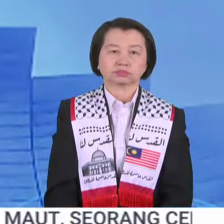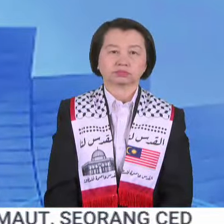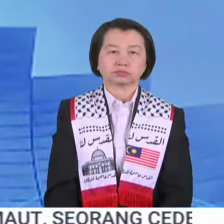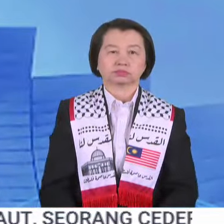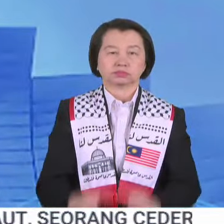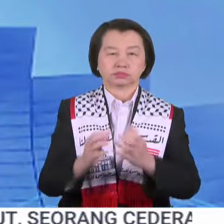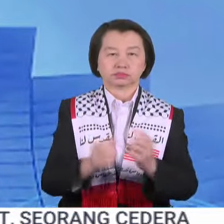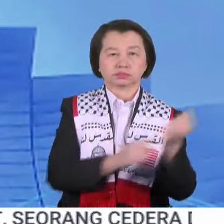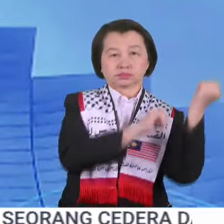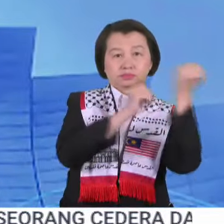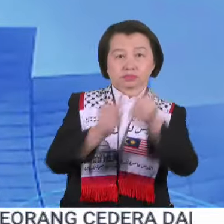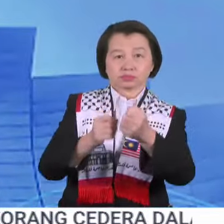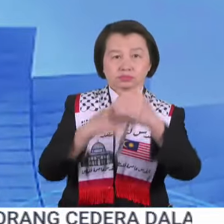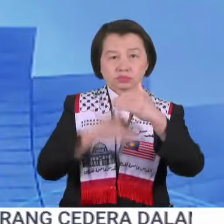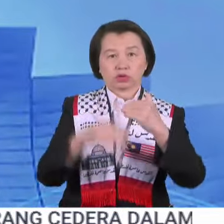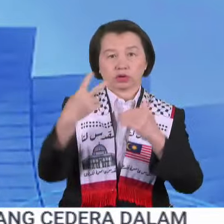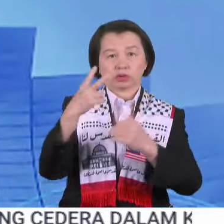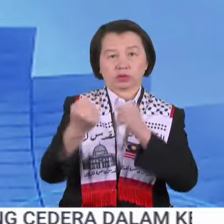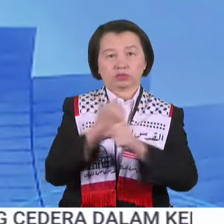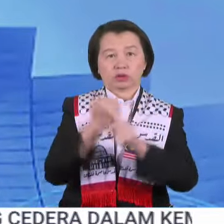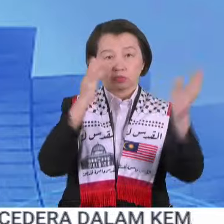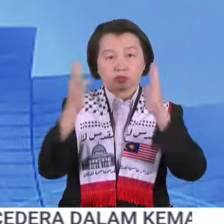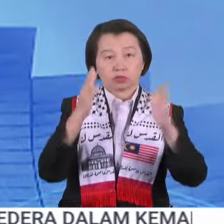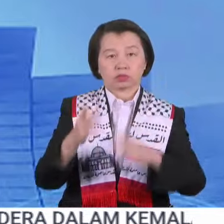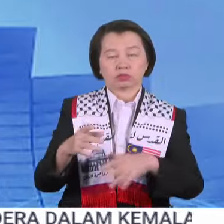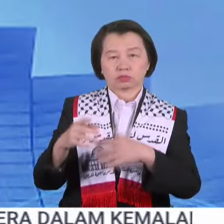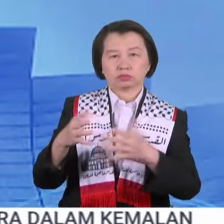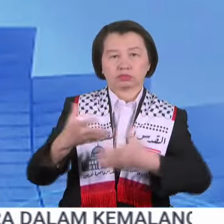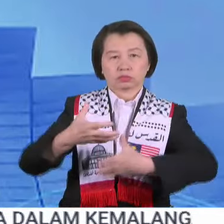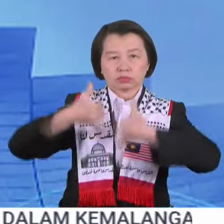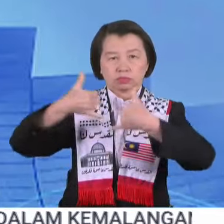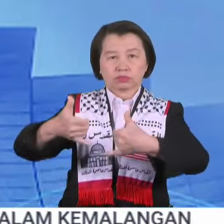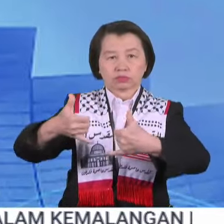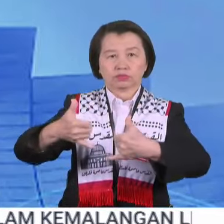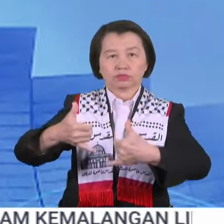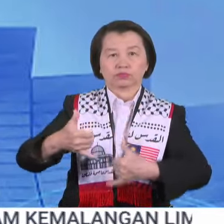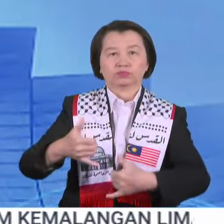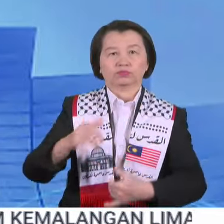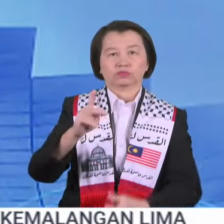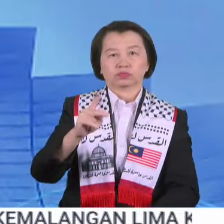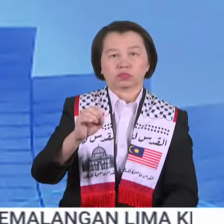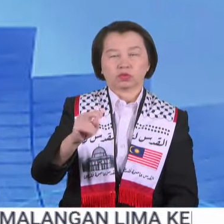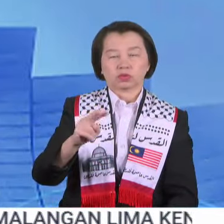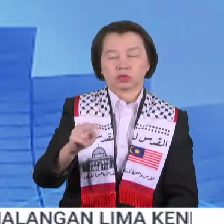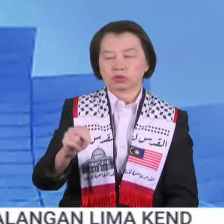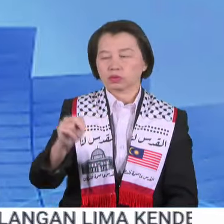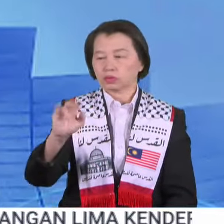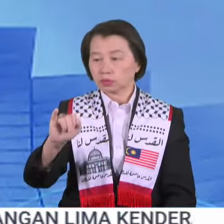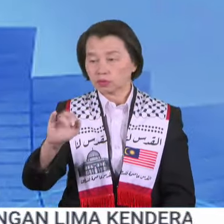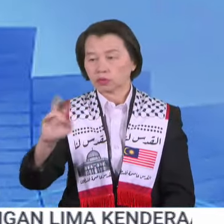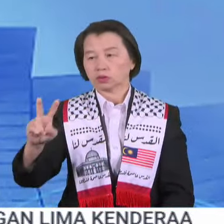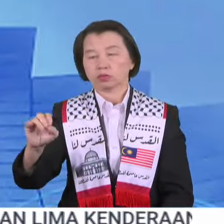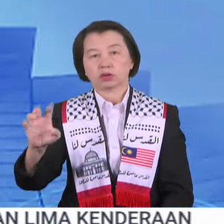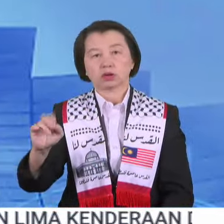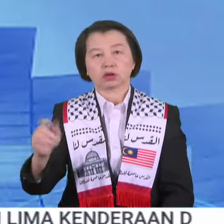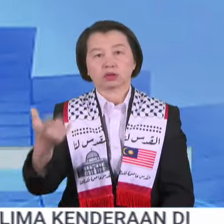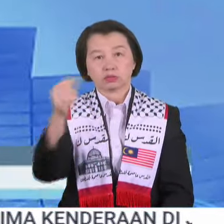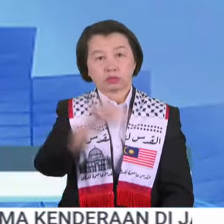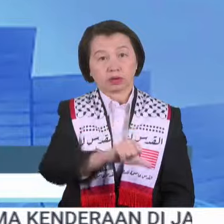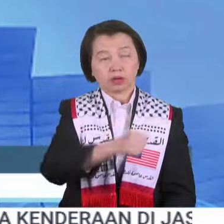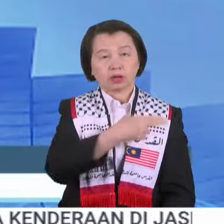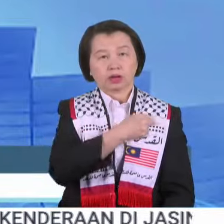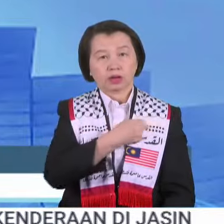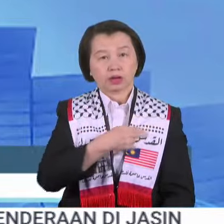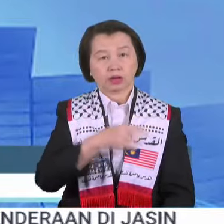Skuad baseball bawah 12 tahun negara melakar sejarah menjulang Piala Kejohanan KONI 2024. Mereka menewaskan Club Cubs Indonesia